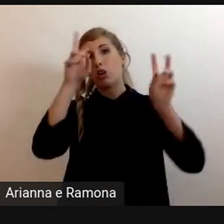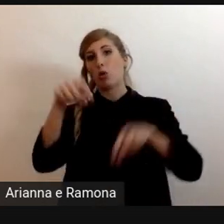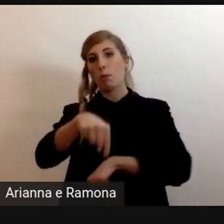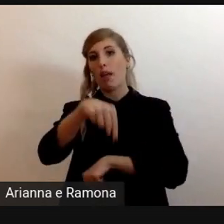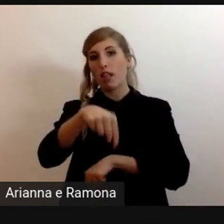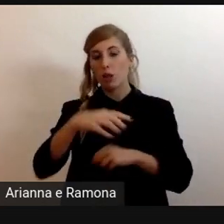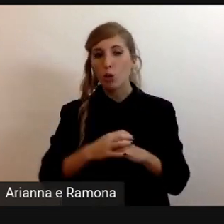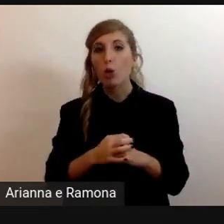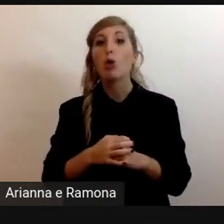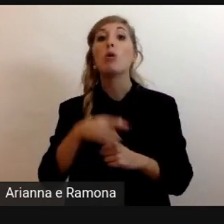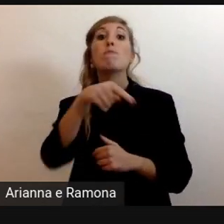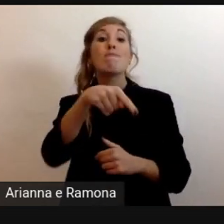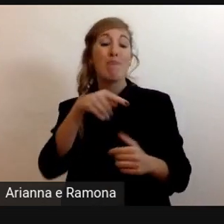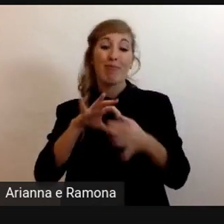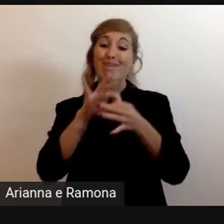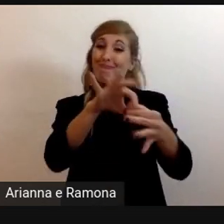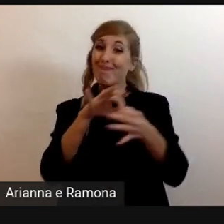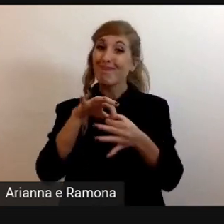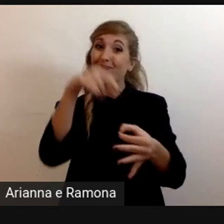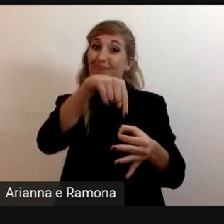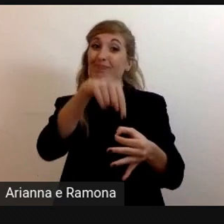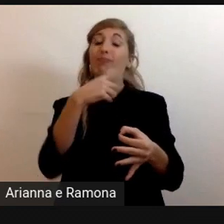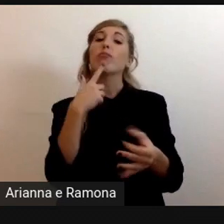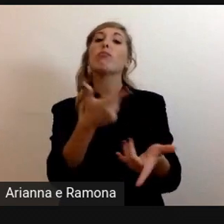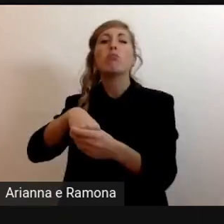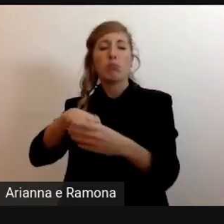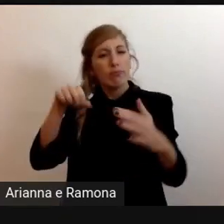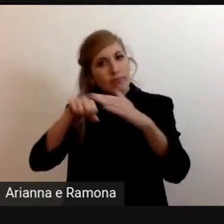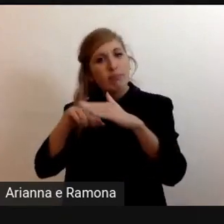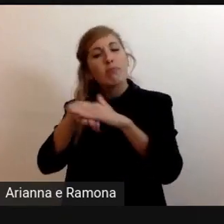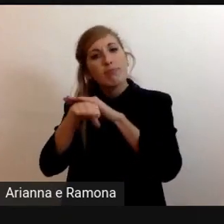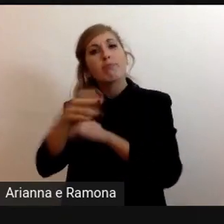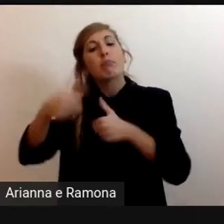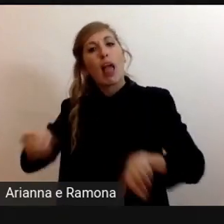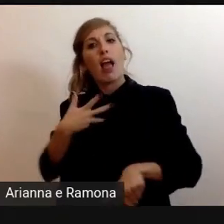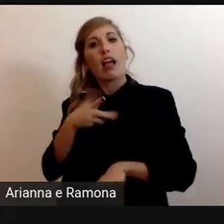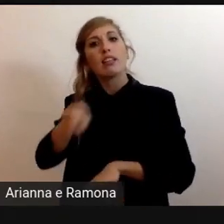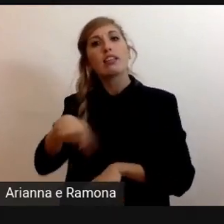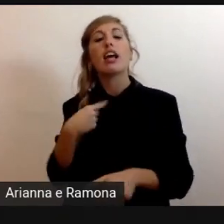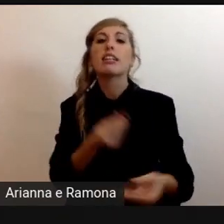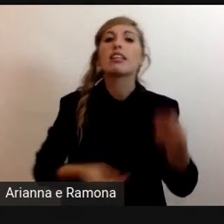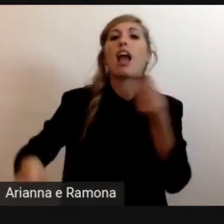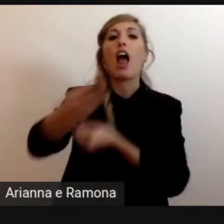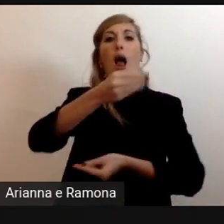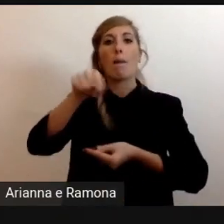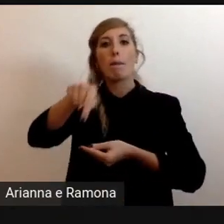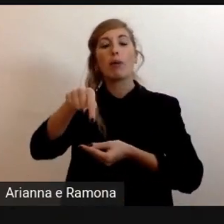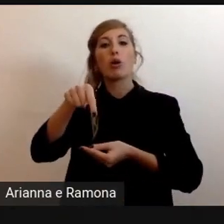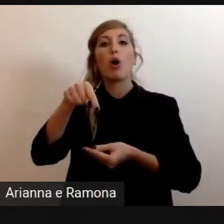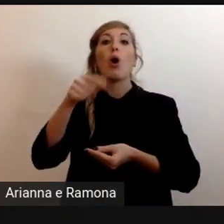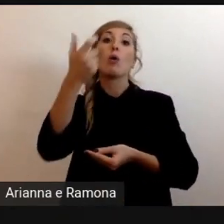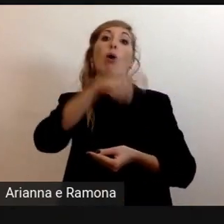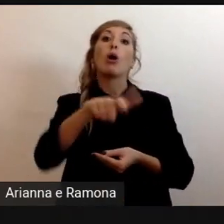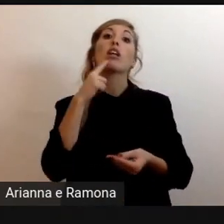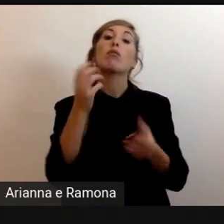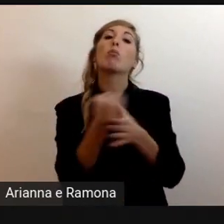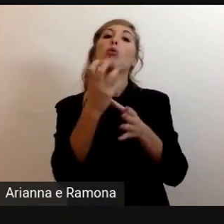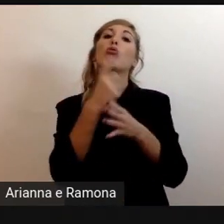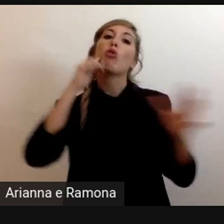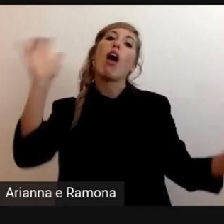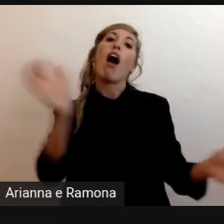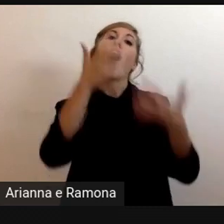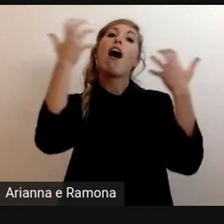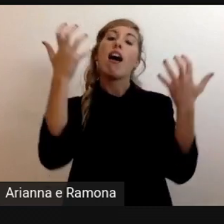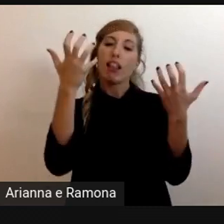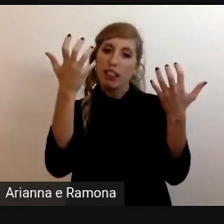un'altra grande valore che è mestro anche la bara del dono di un prodotto artistico con un con un gesto